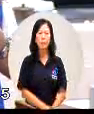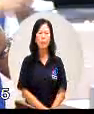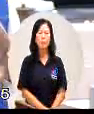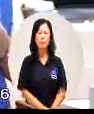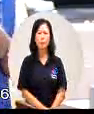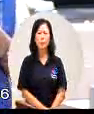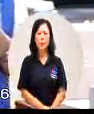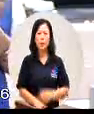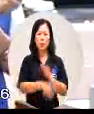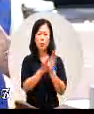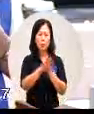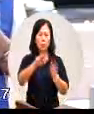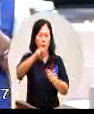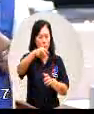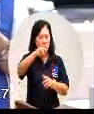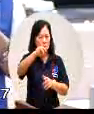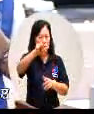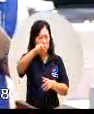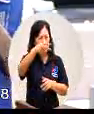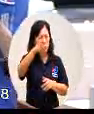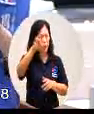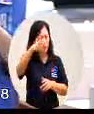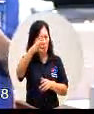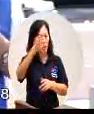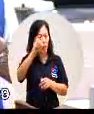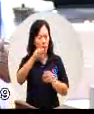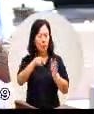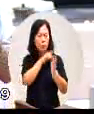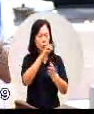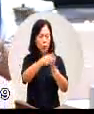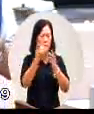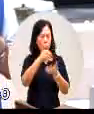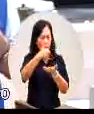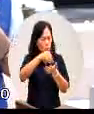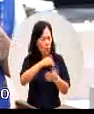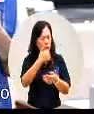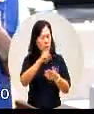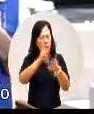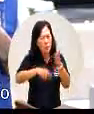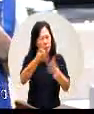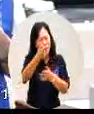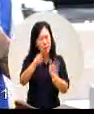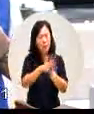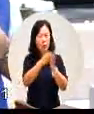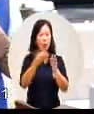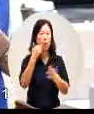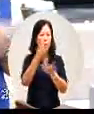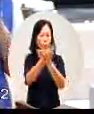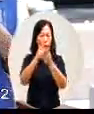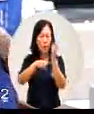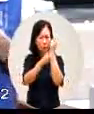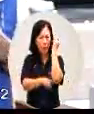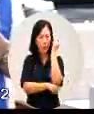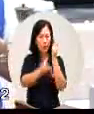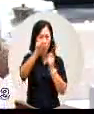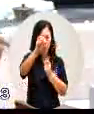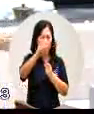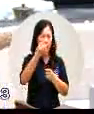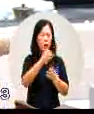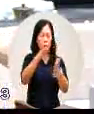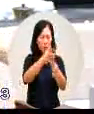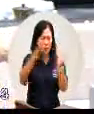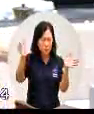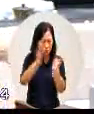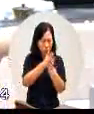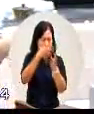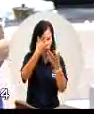应该是七八万的，我是要估六万，上少六万平，一平啦五万块，五六三十个三十亿的，我想那个叫